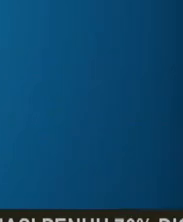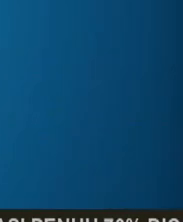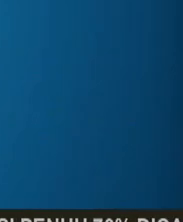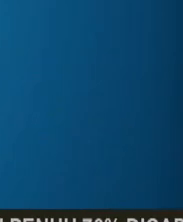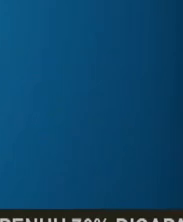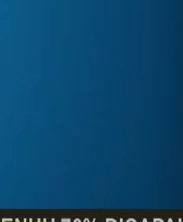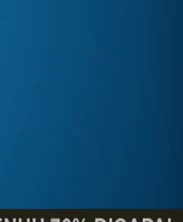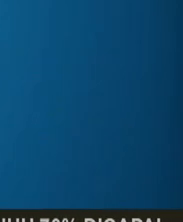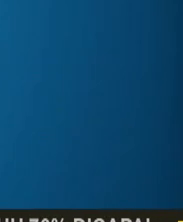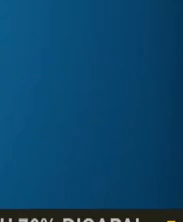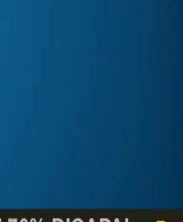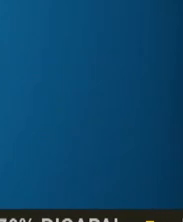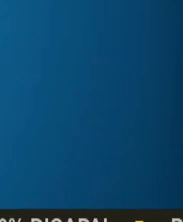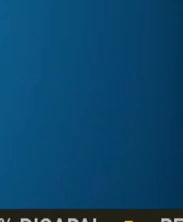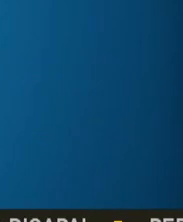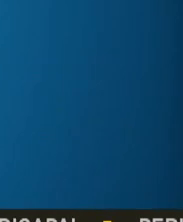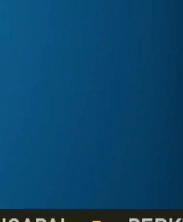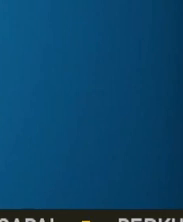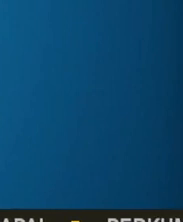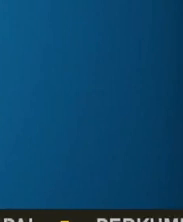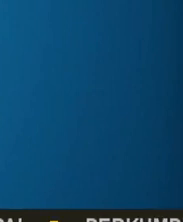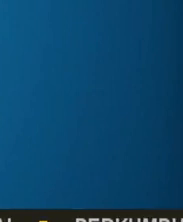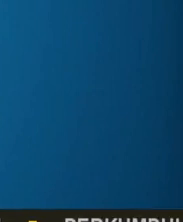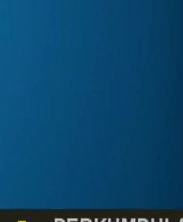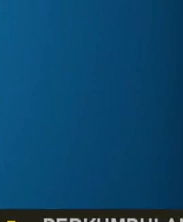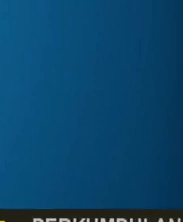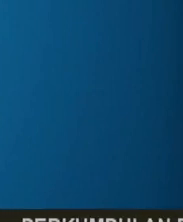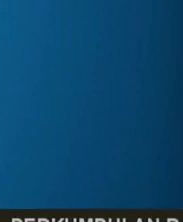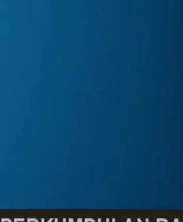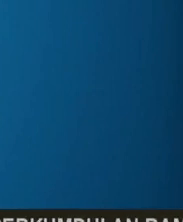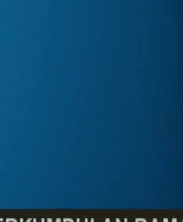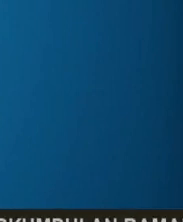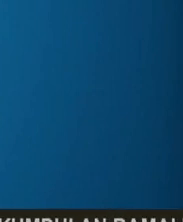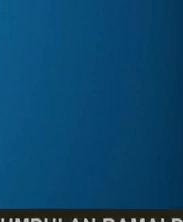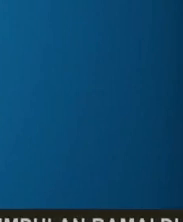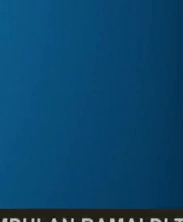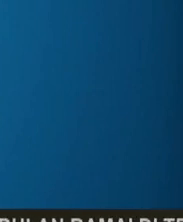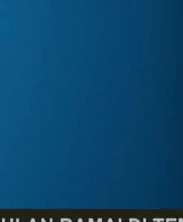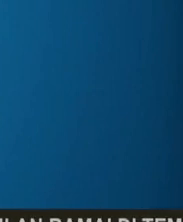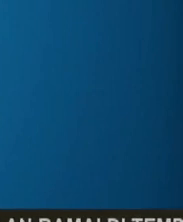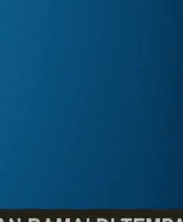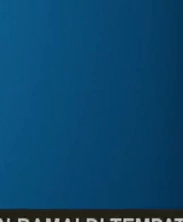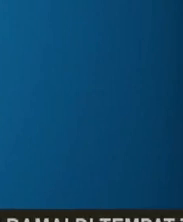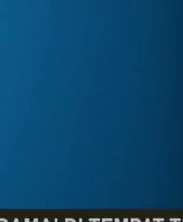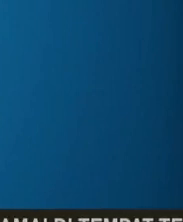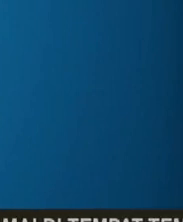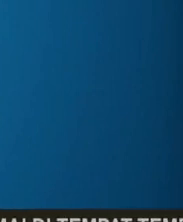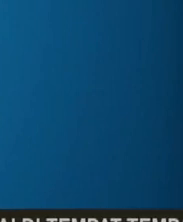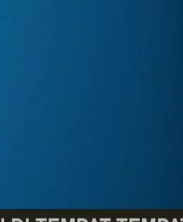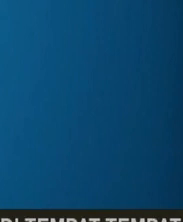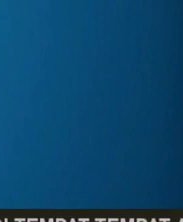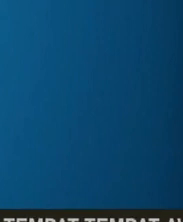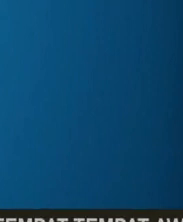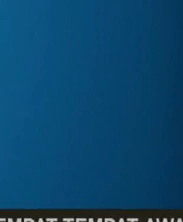Hai pusat vaginosis stadium tertutup Kompleks sukan negara halsema bocah dari 15.00 hingga 10 malam